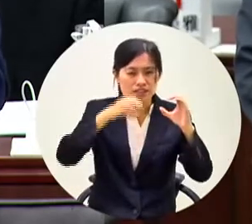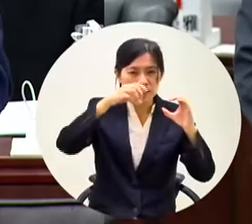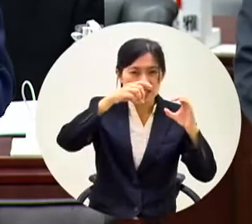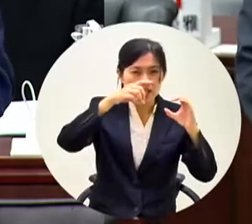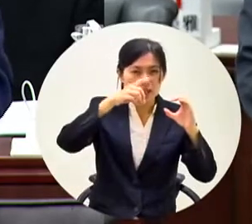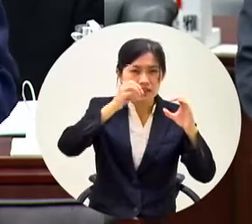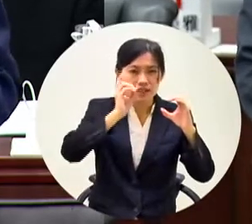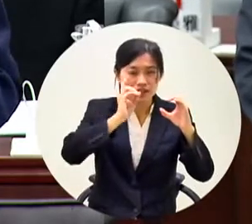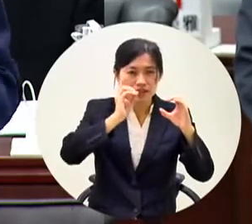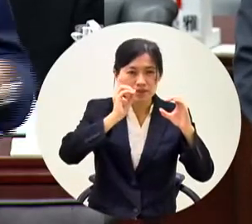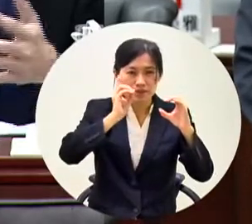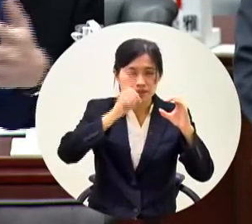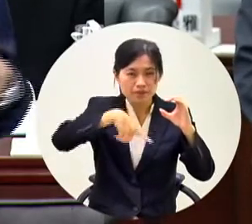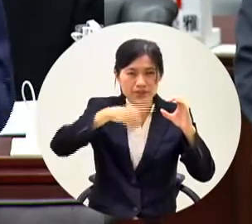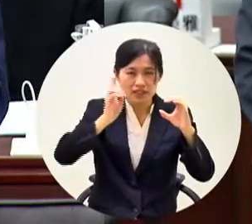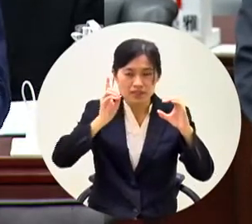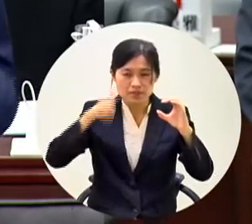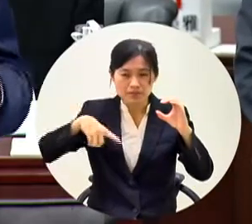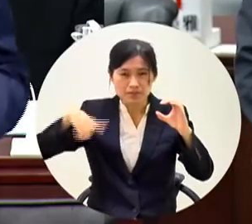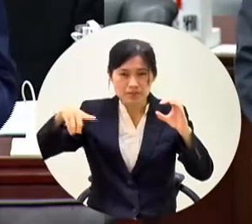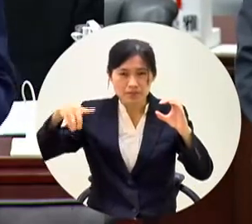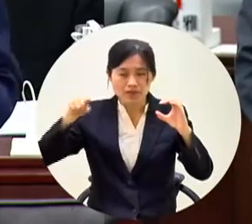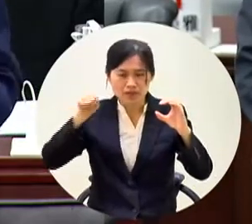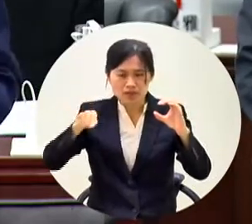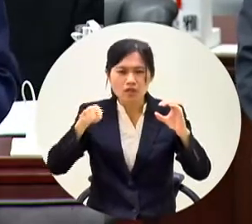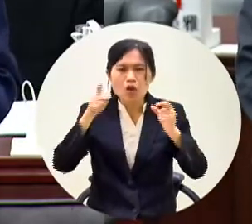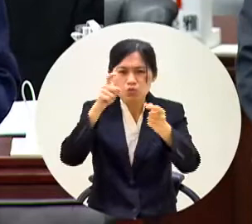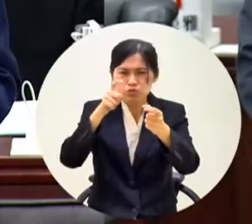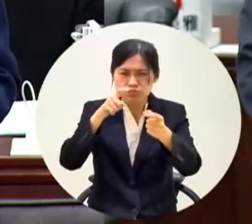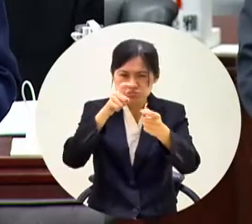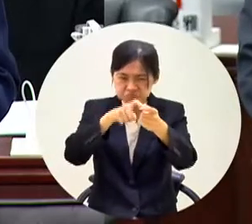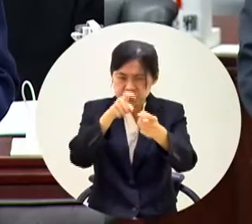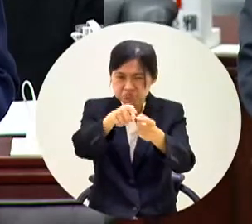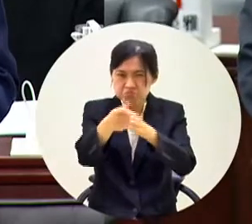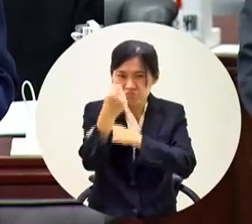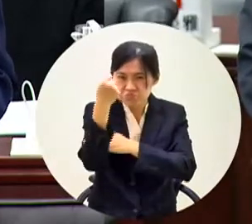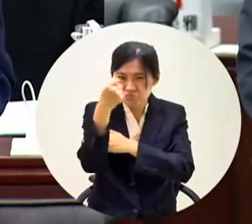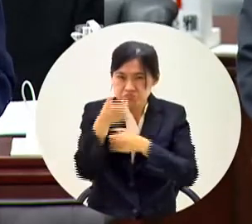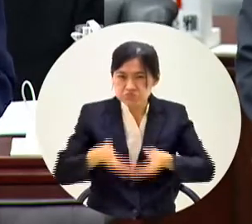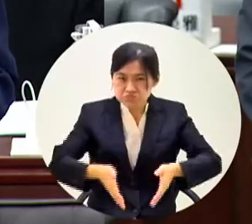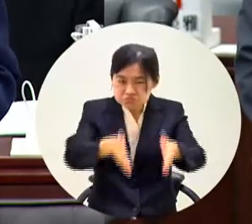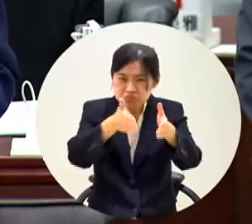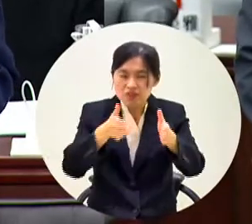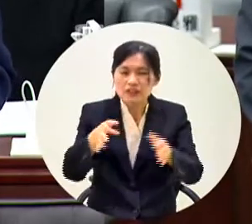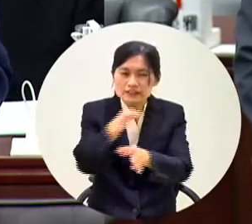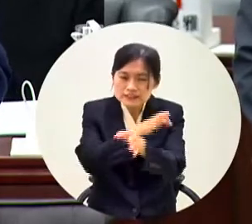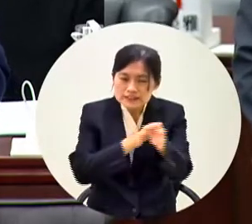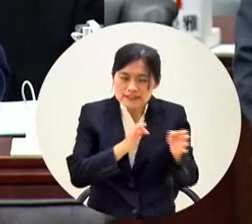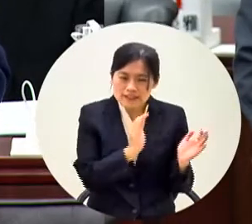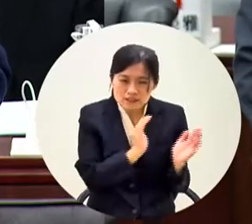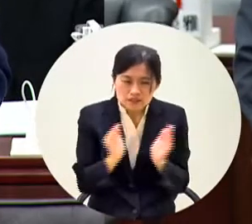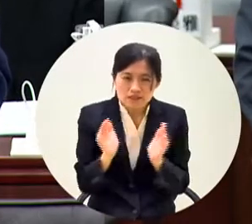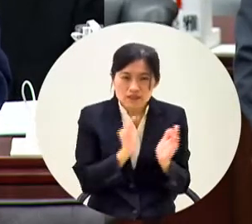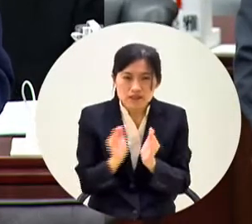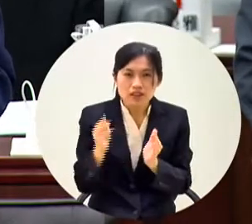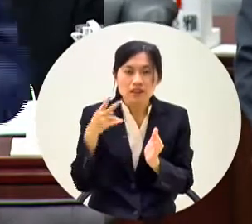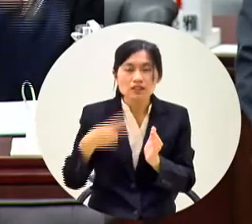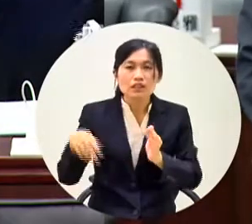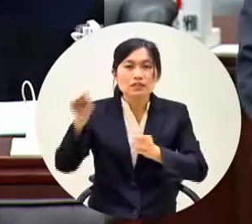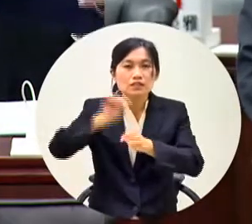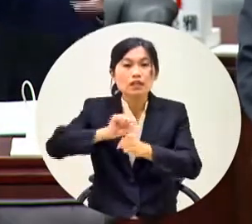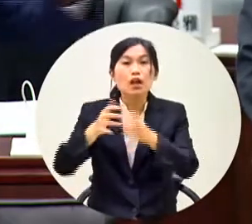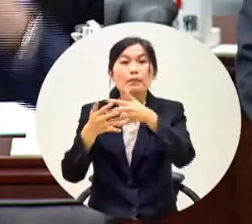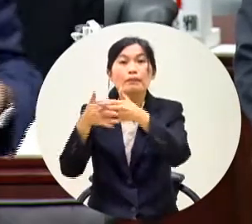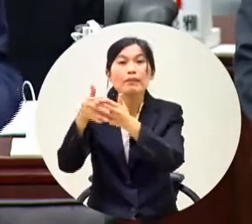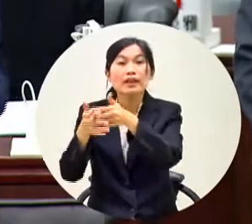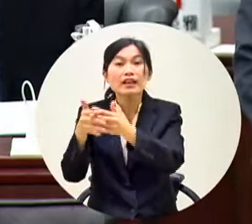我们努力的一个目标，能够有更多的区域间的一些经济整合。那假如有加上美国，